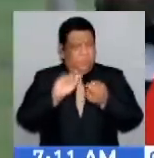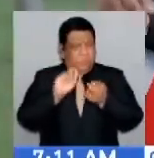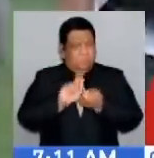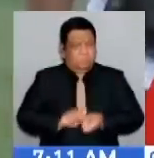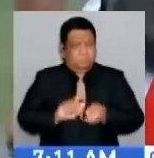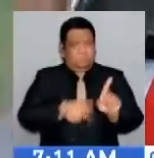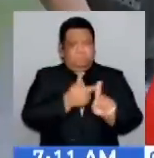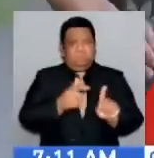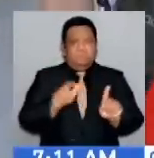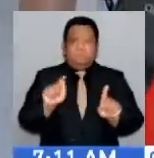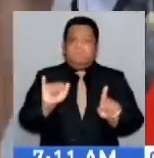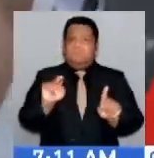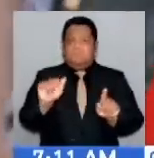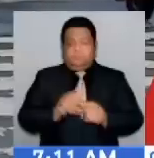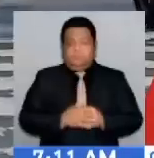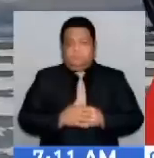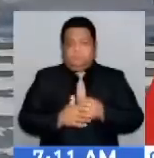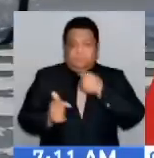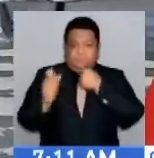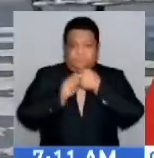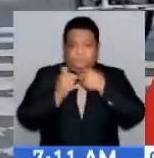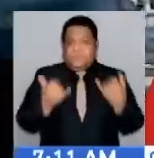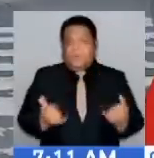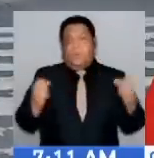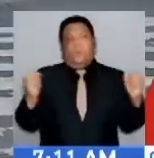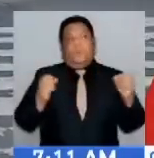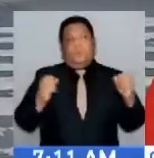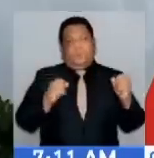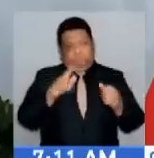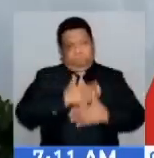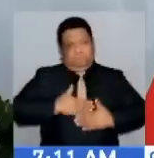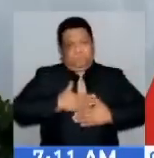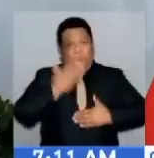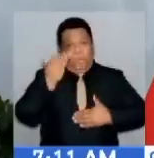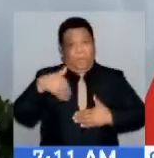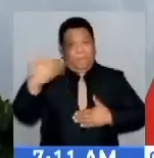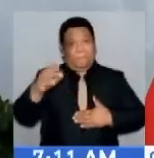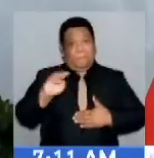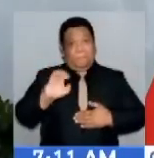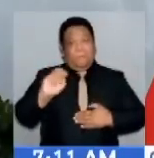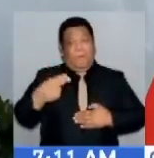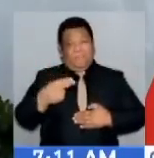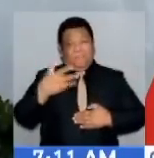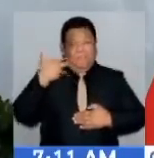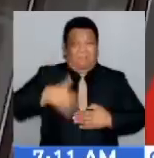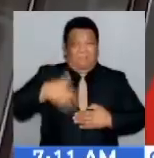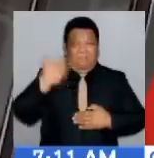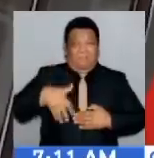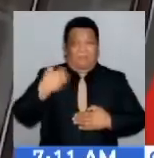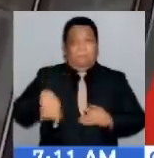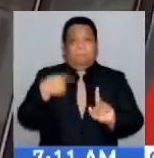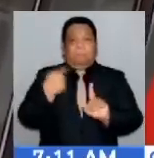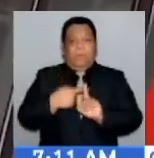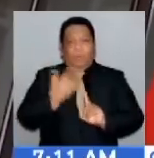Pagsawaan na ang malamig na klima dahil sa Marso, hindi lang init ng araw ang titiisin, kundi ang pagnipis ng supply ng kuryente